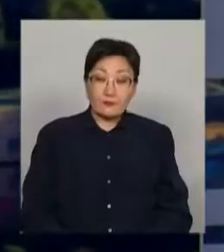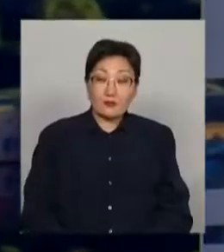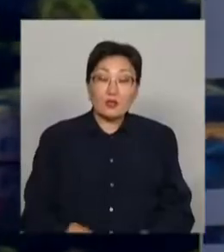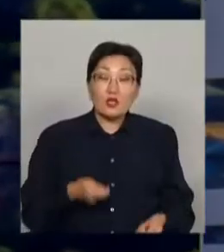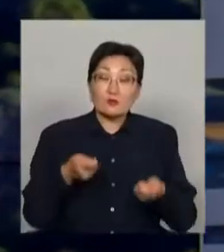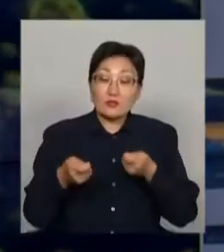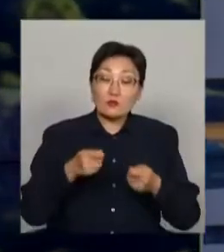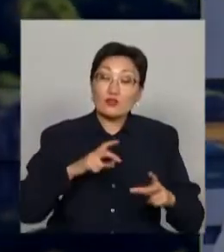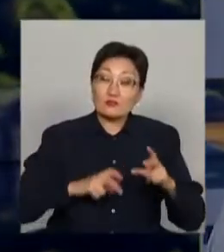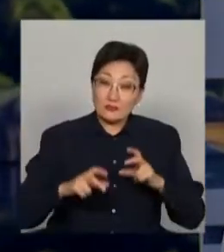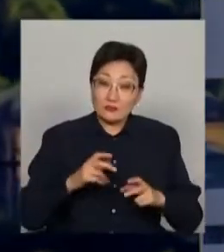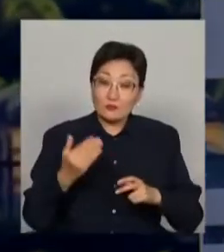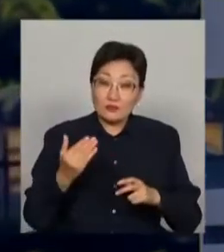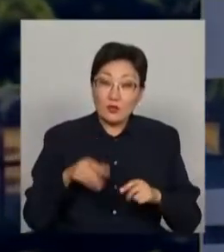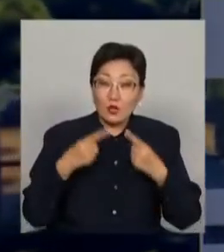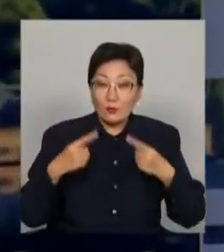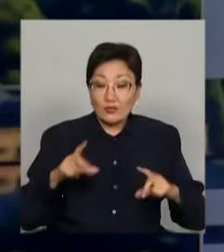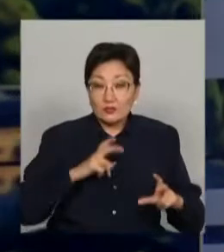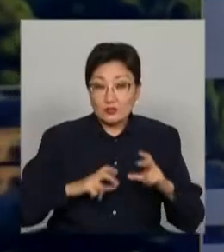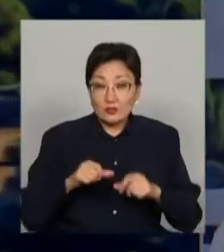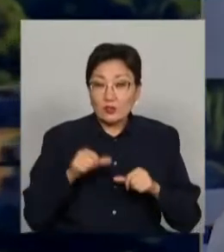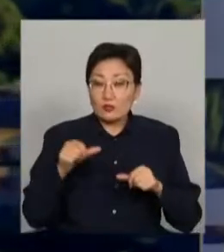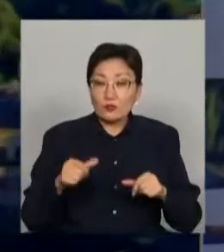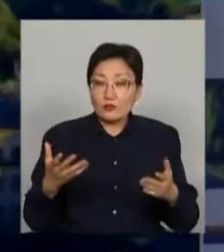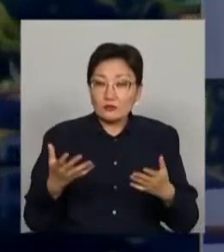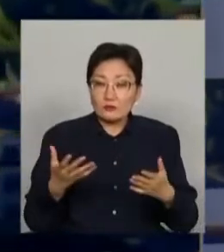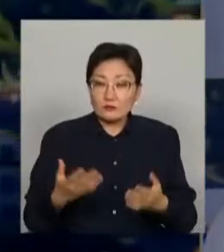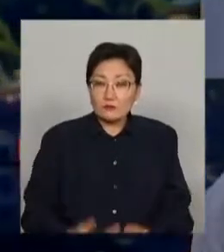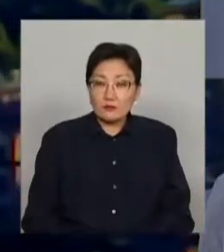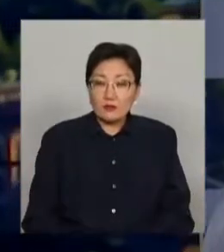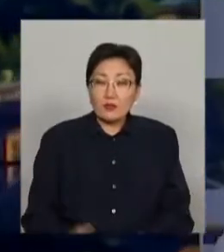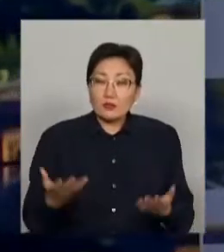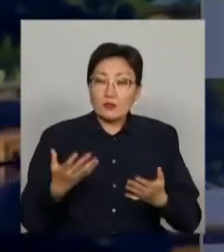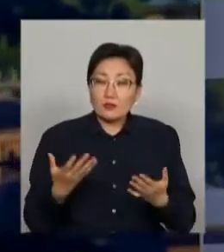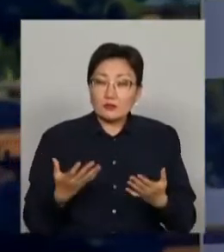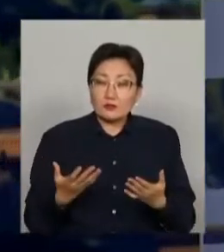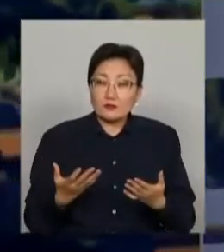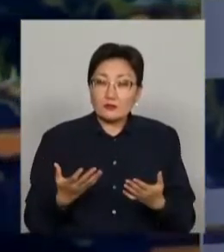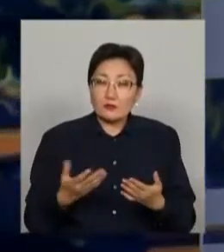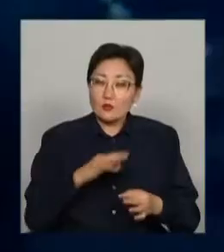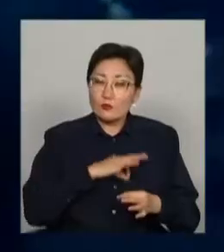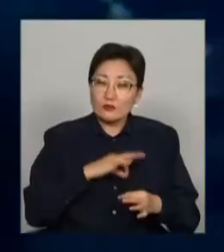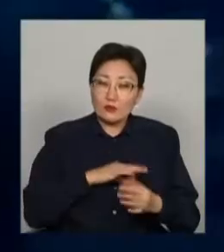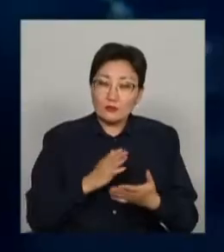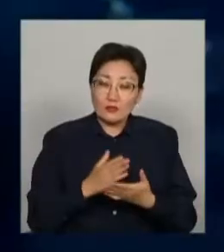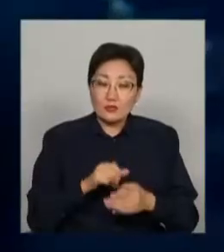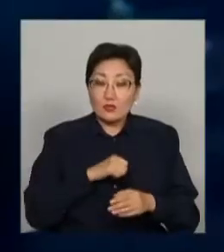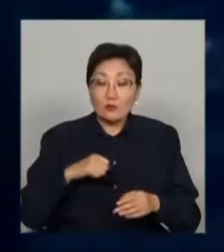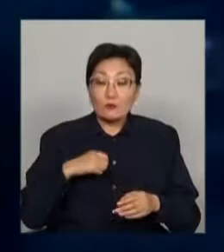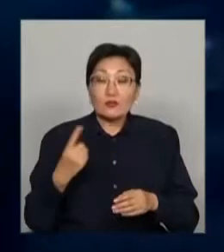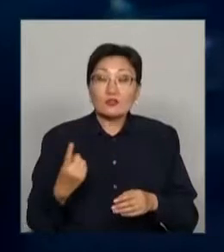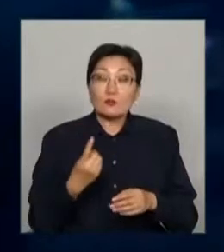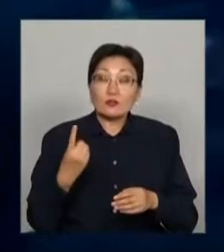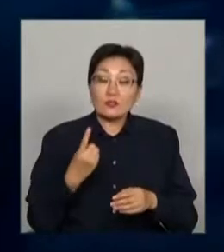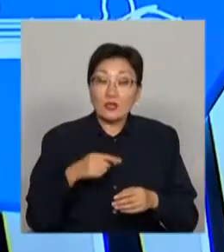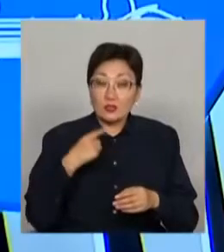жетекші университет деп. Сіздердің басқа оқу орындарынан артықшылықтарыңыз неде? Не нәрсе мен алға бастап тұрсыздар? Ең бірінші айта кететін